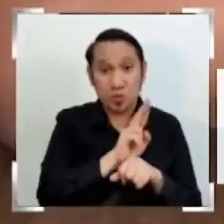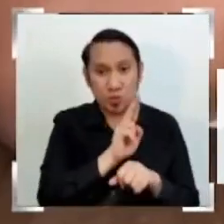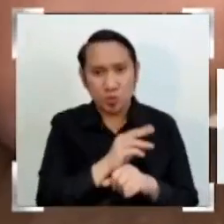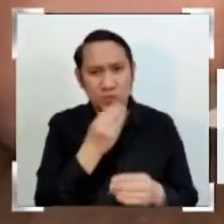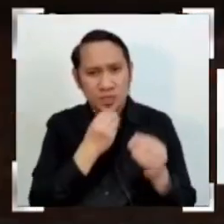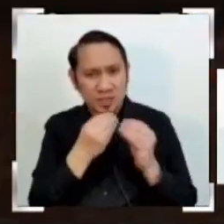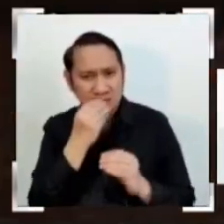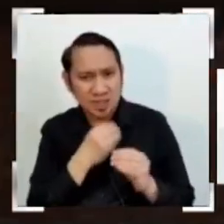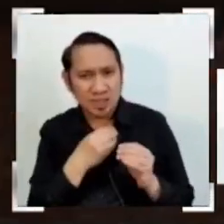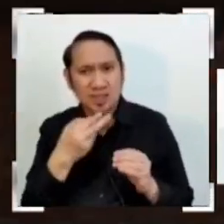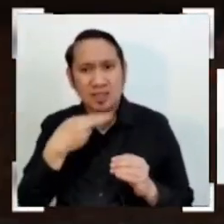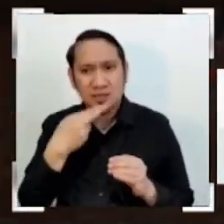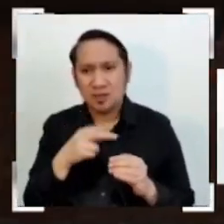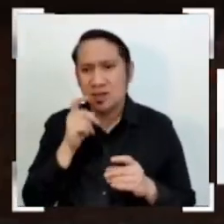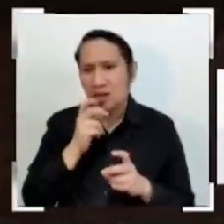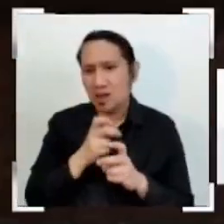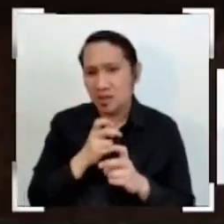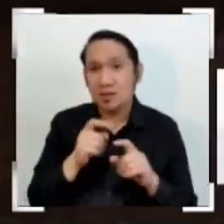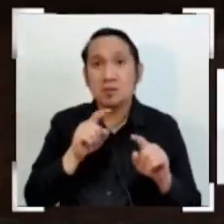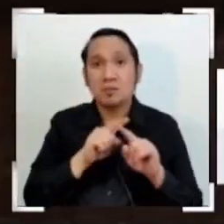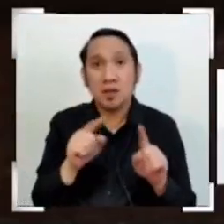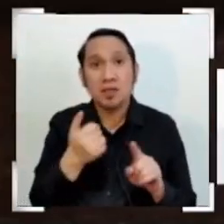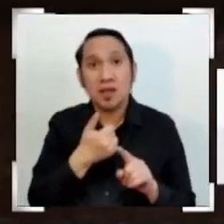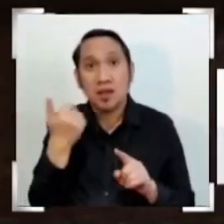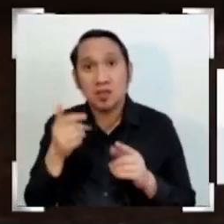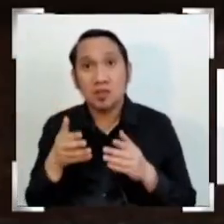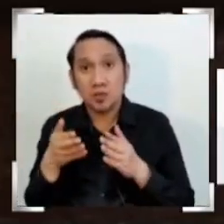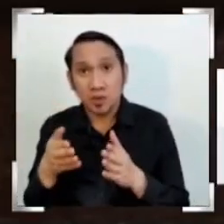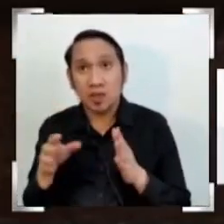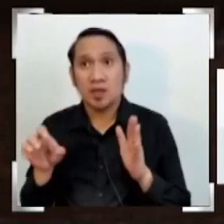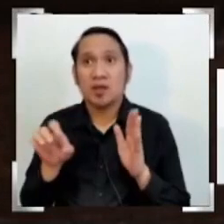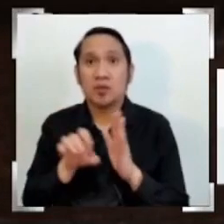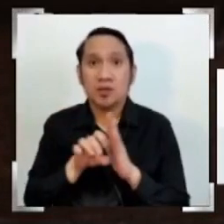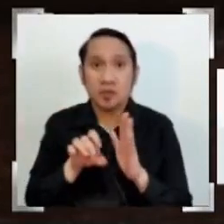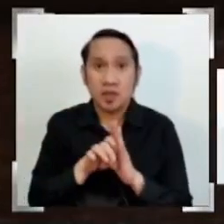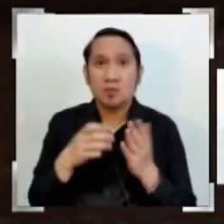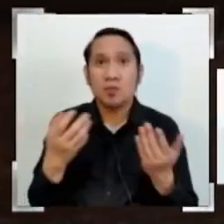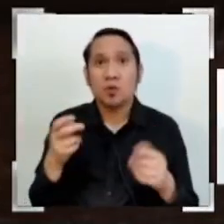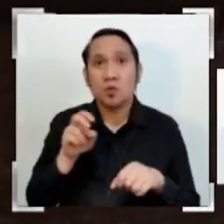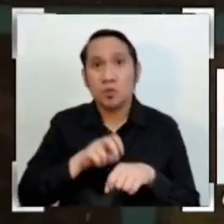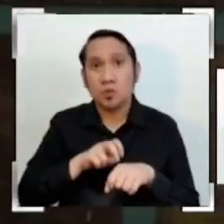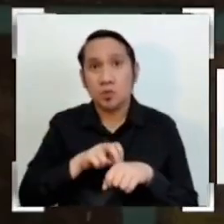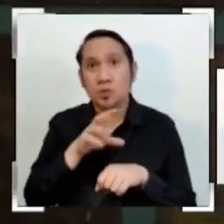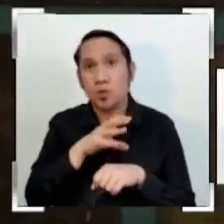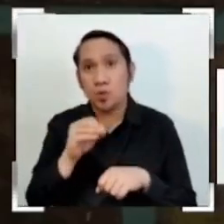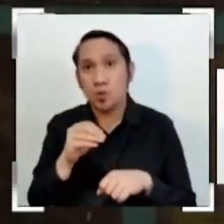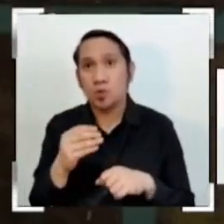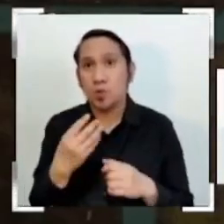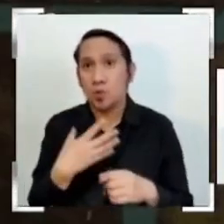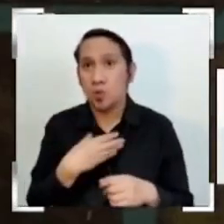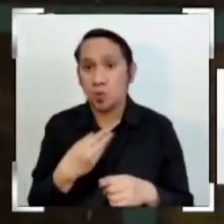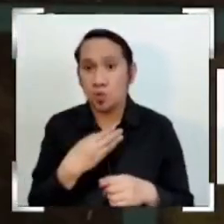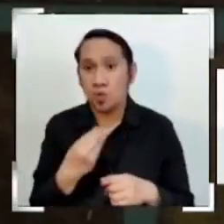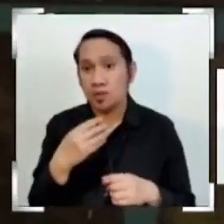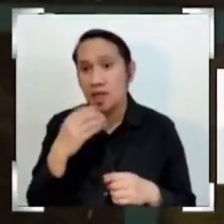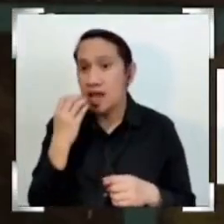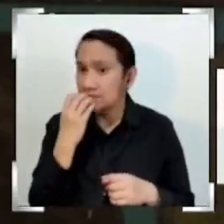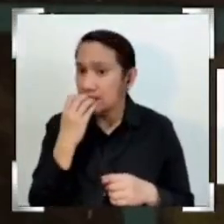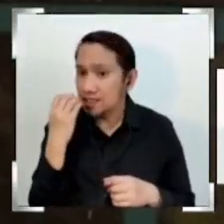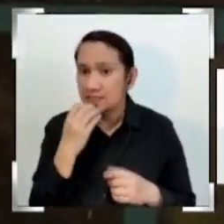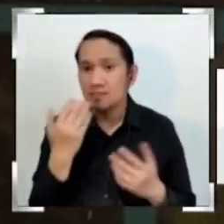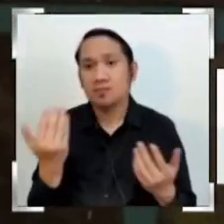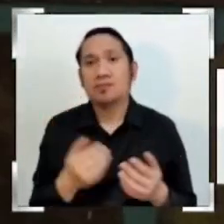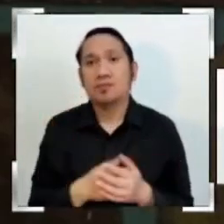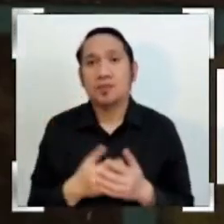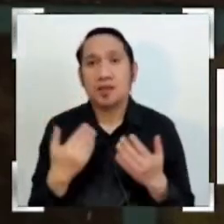hirap mag-shift. But there are other alternatives. Pwede namang kamote, pwedeng white corn. May mga ganyang proposals, ano? When I was